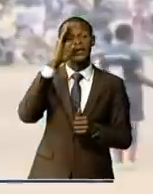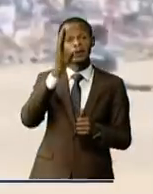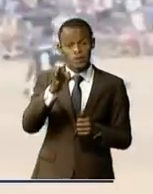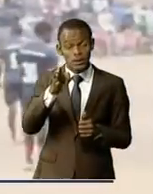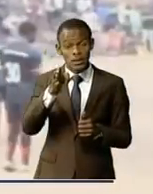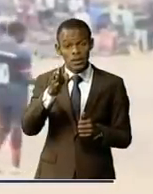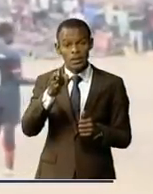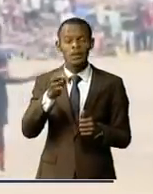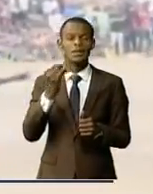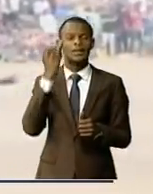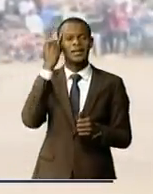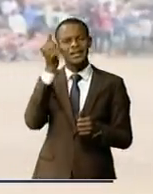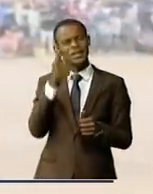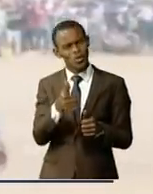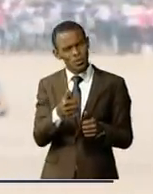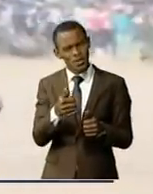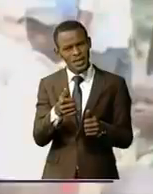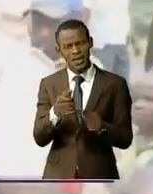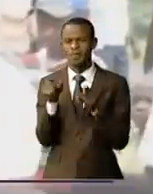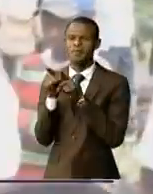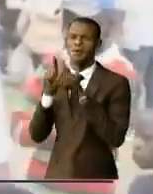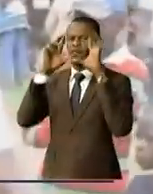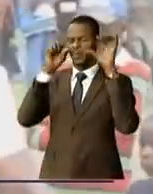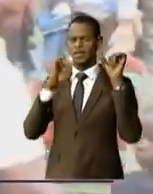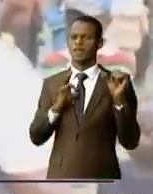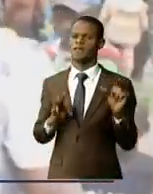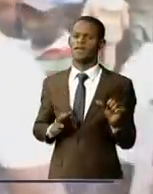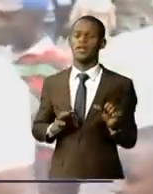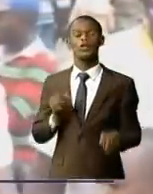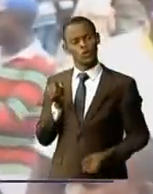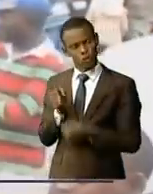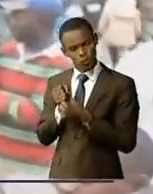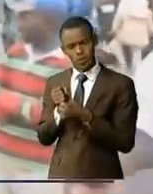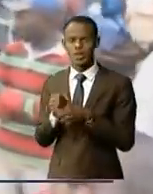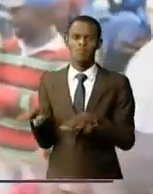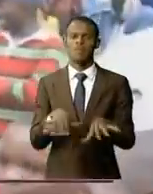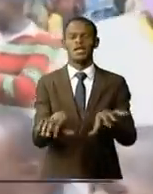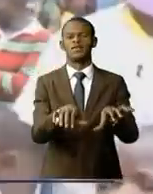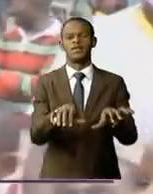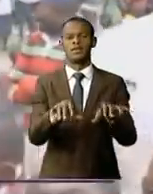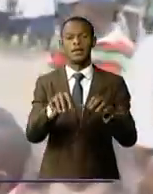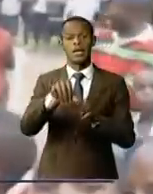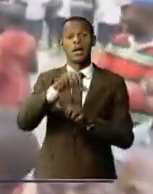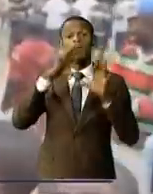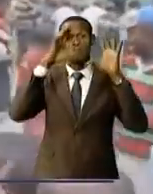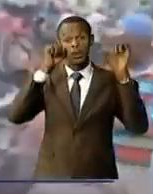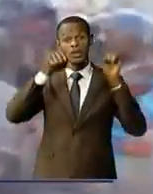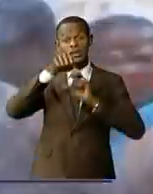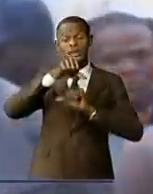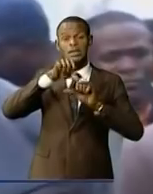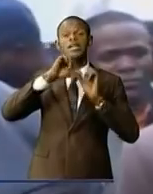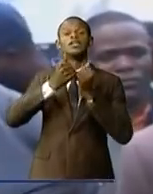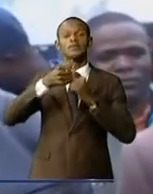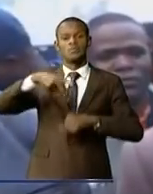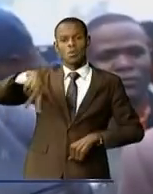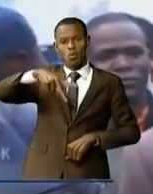l'État Félix Antoine Tshisekedi Tshilombo, cela comme l'a révélé l'honorable Abinshuti Sedinga Robert, président de l'Assemblée provinciale du Nord Kivu en sursis. Nous